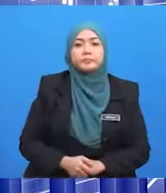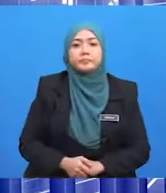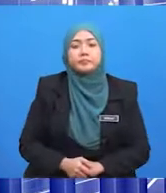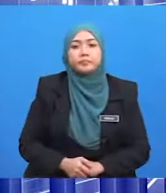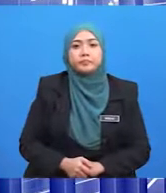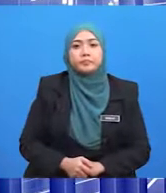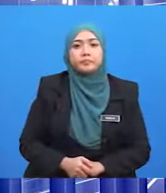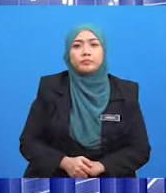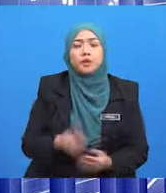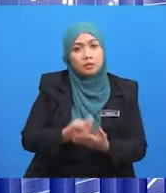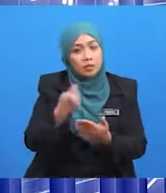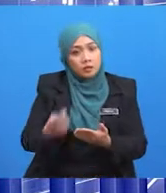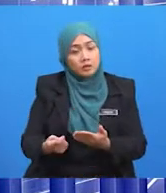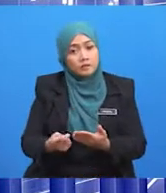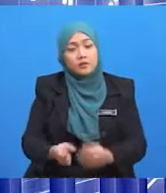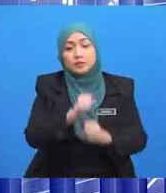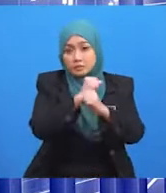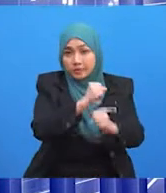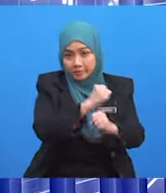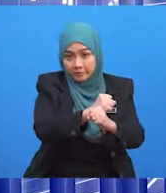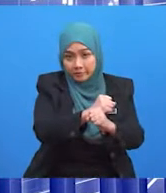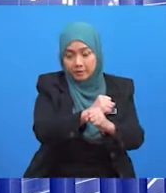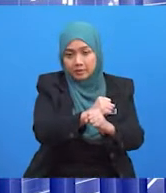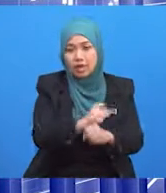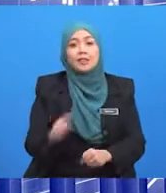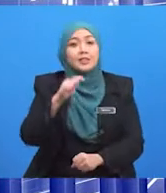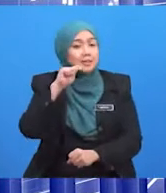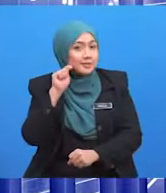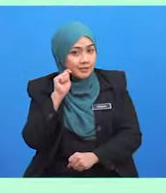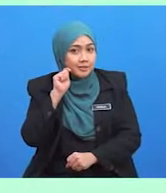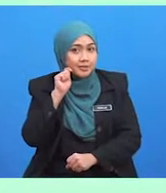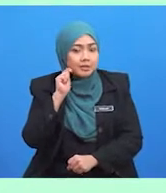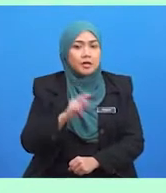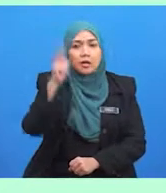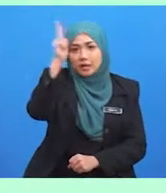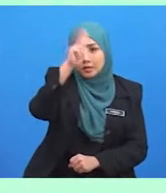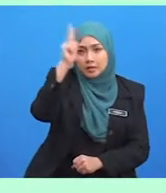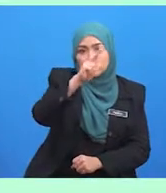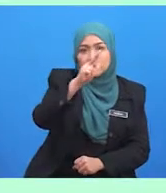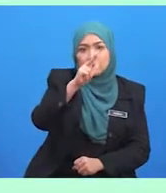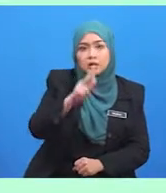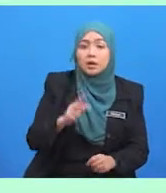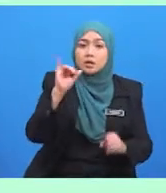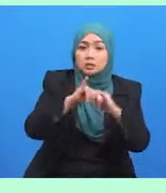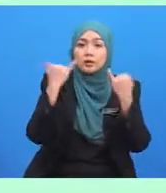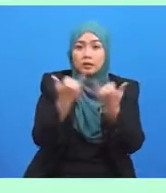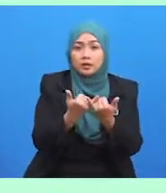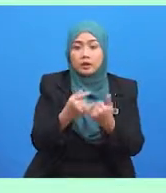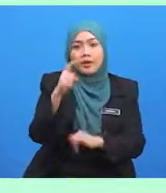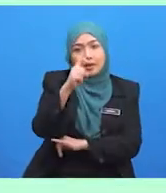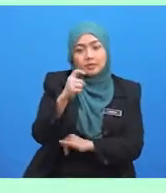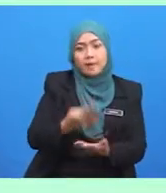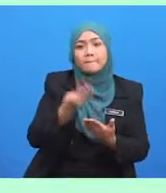Berdasarkan tarif spesifik yang ditentukan oleh kerajaan, jika syarikat X membeli 100 buah